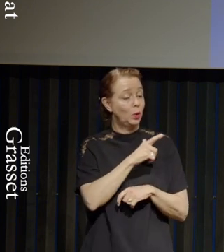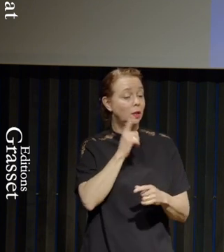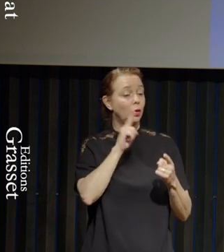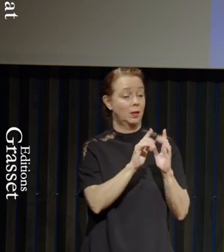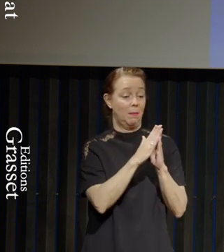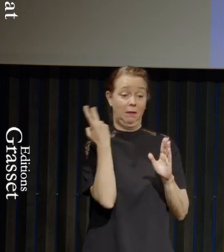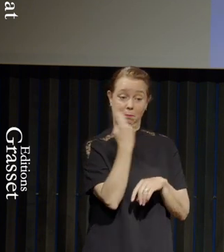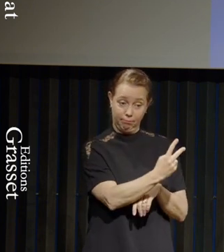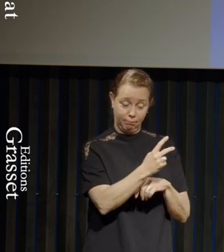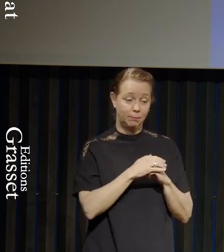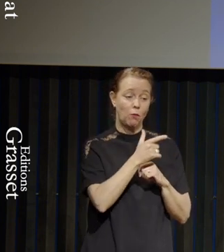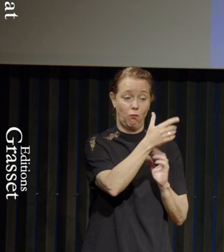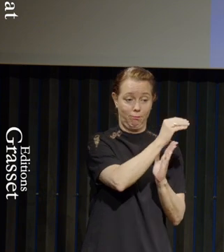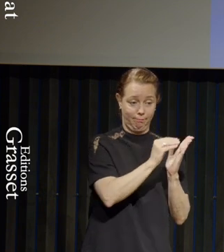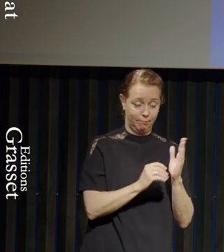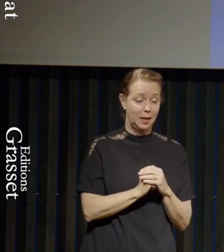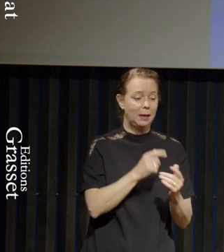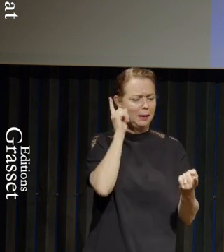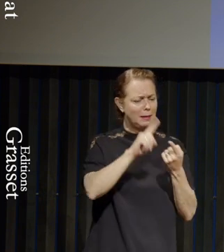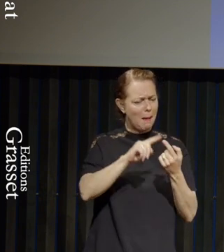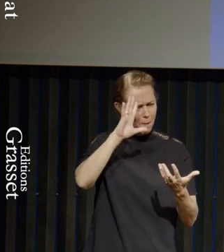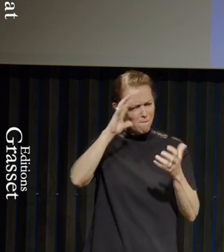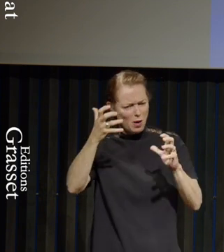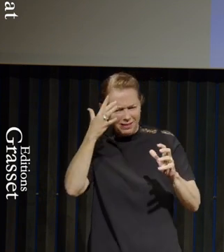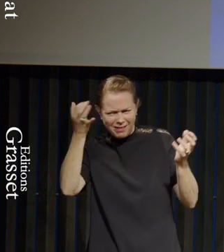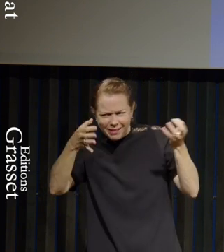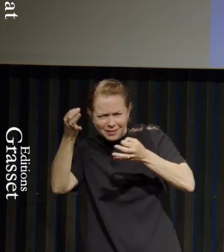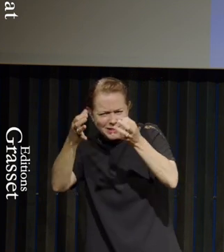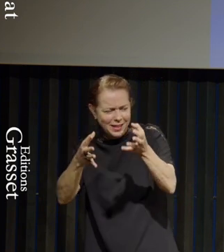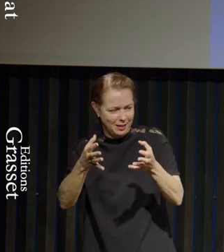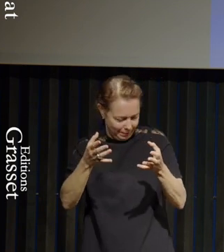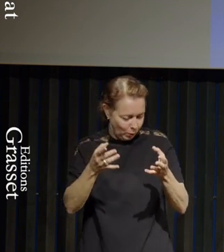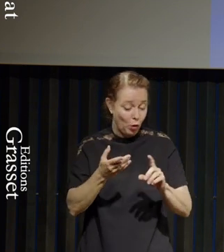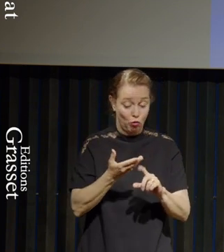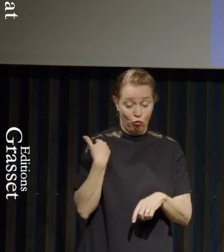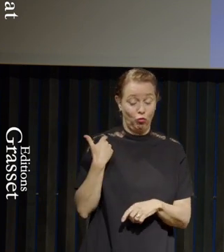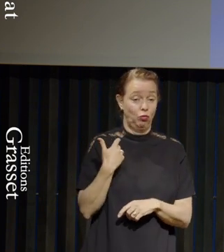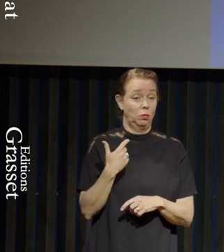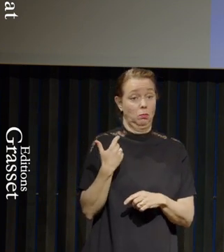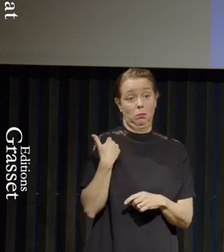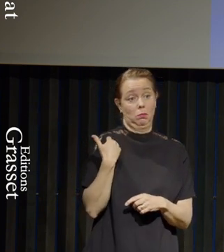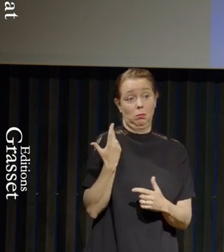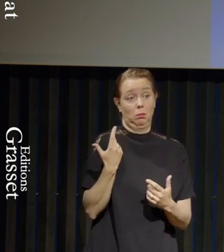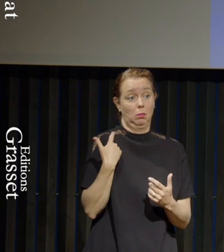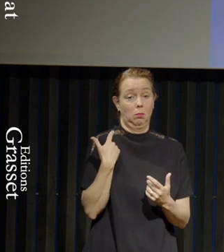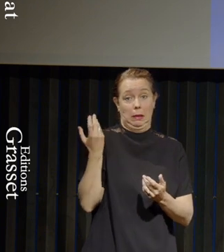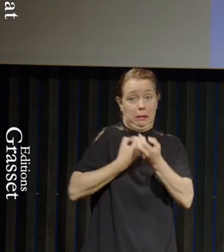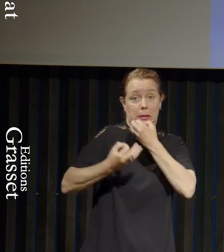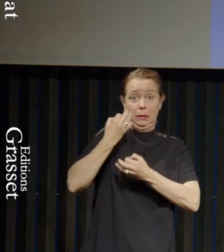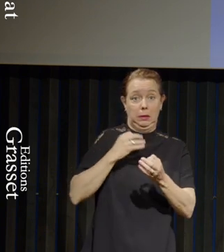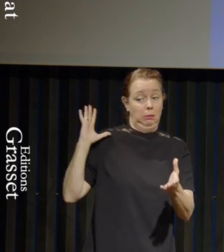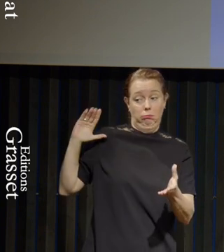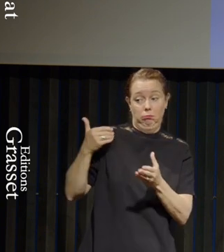ouvrage qui évoque la folie et la créativité dans la continuité de ce qu'on vient de finalement d'aborder,